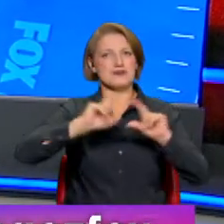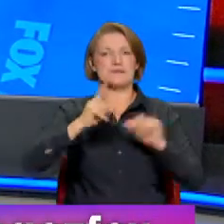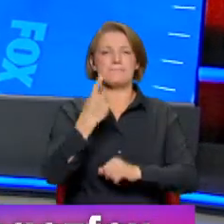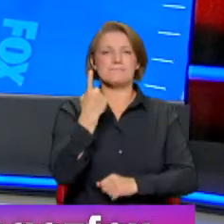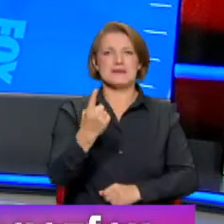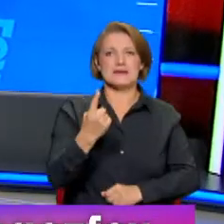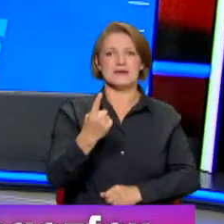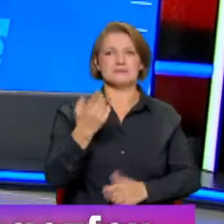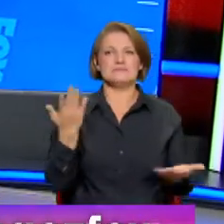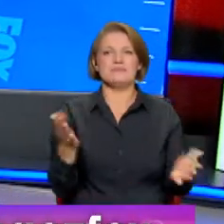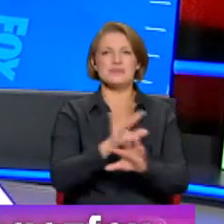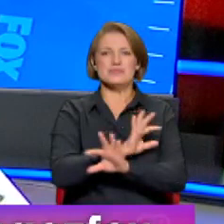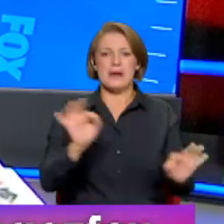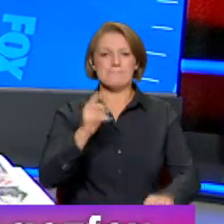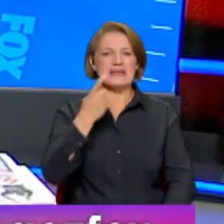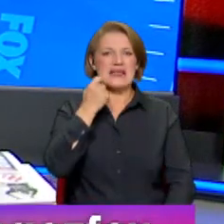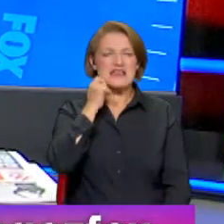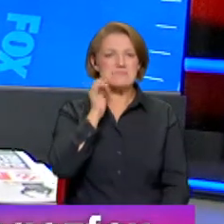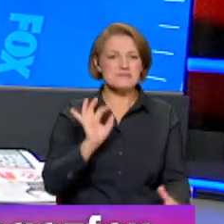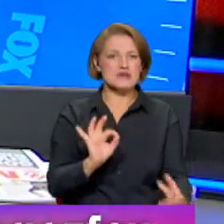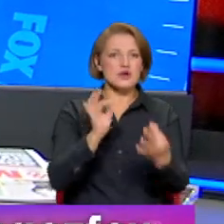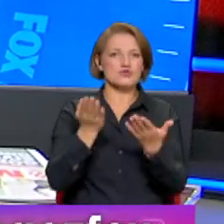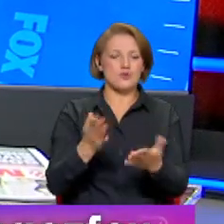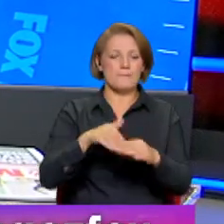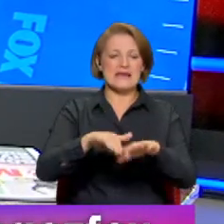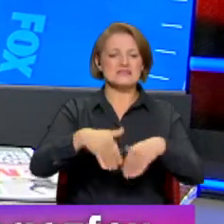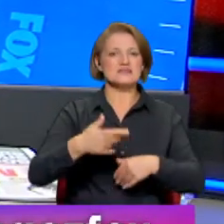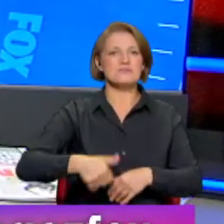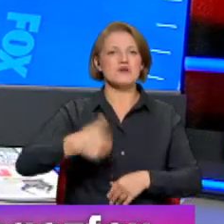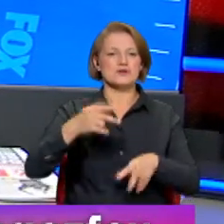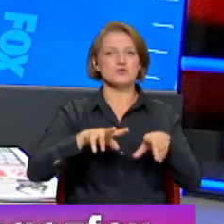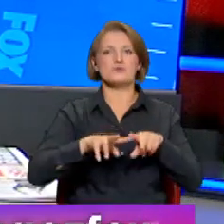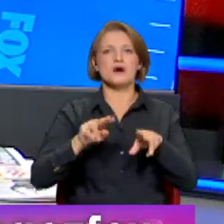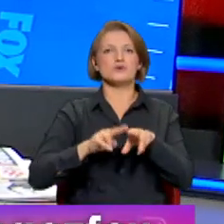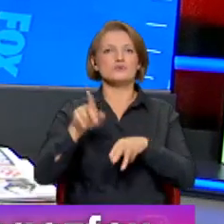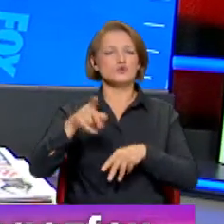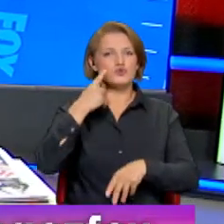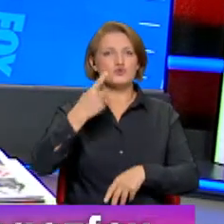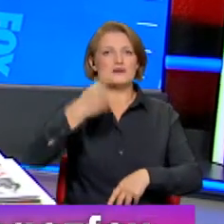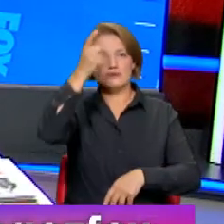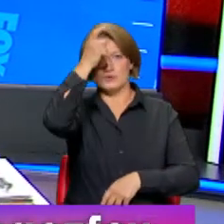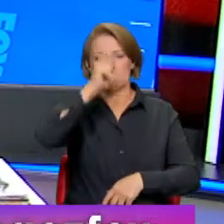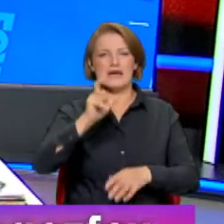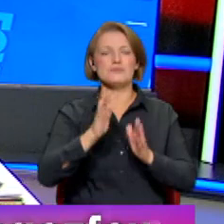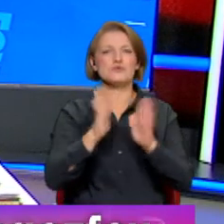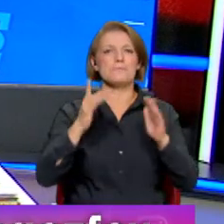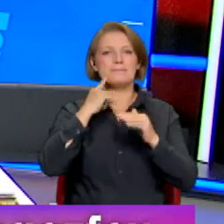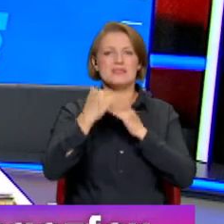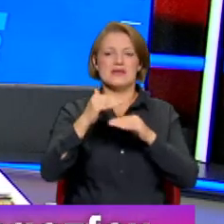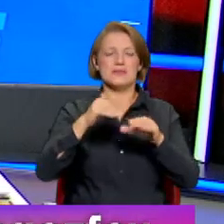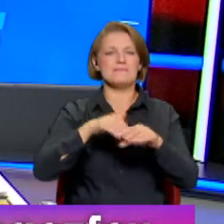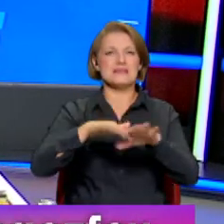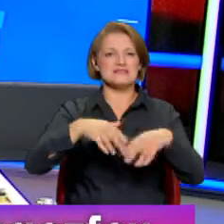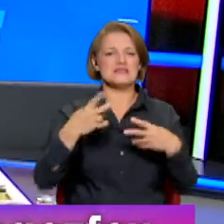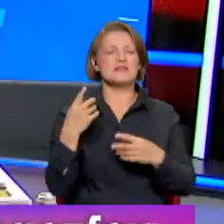birisi manidardır. Tam da 1 Ekim'e denk geldi dedi. Meclis Başkanı Numan Kurtulmuş, Cumhurbaşkanı'nın da Türkiye Büyük Millet Meclisi'nin yeni yasama